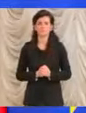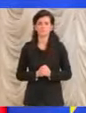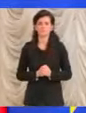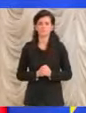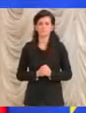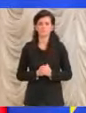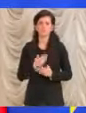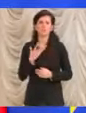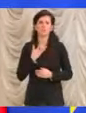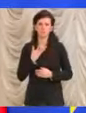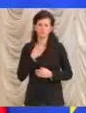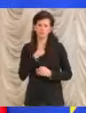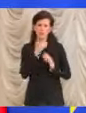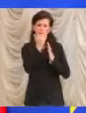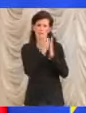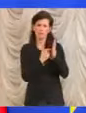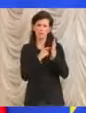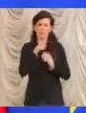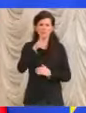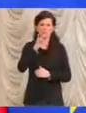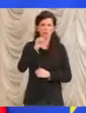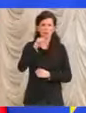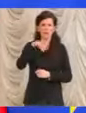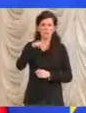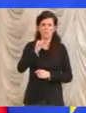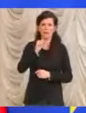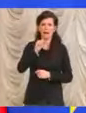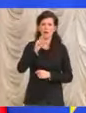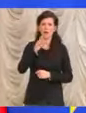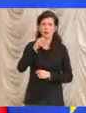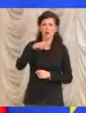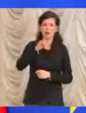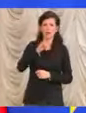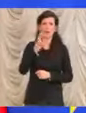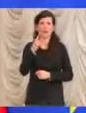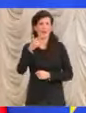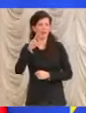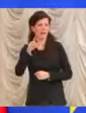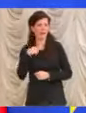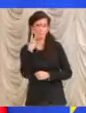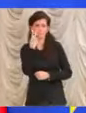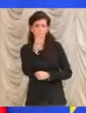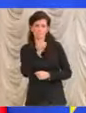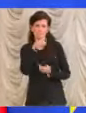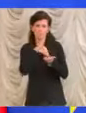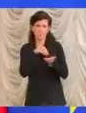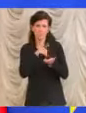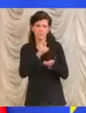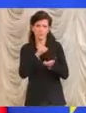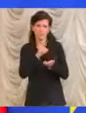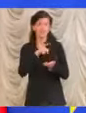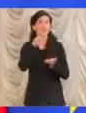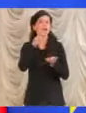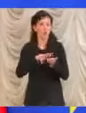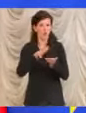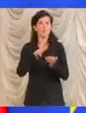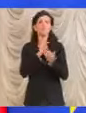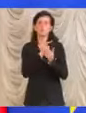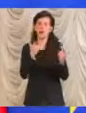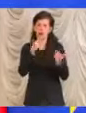anche in programma alberto ciaperoni di rtl le ma non lo vedo è confermato che non